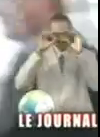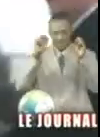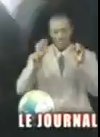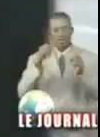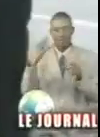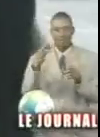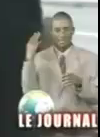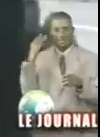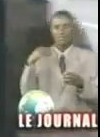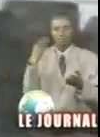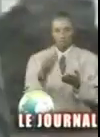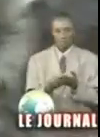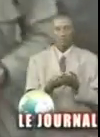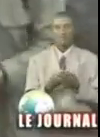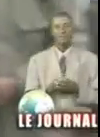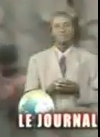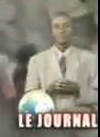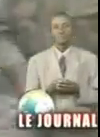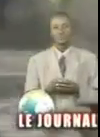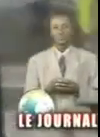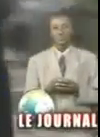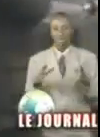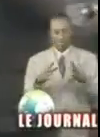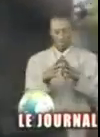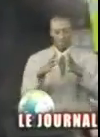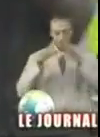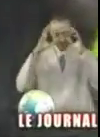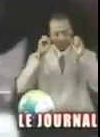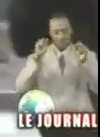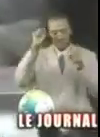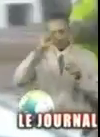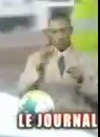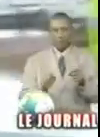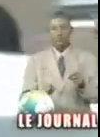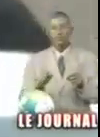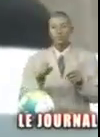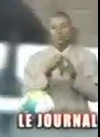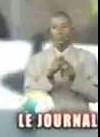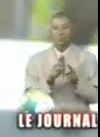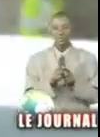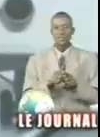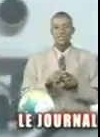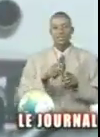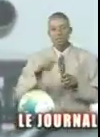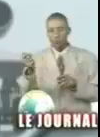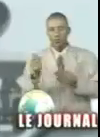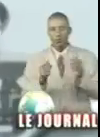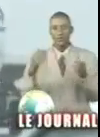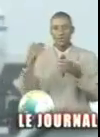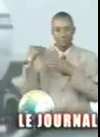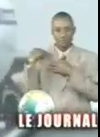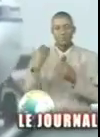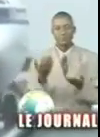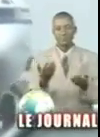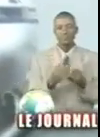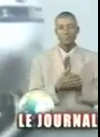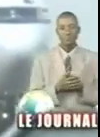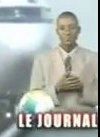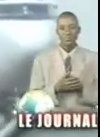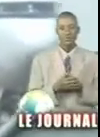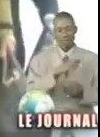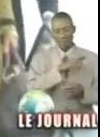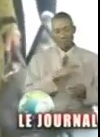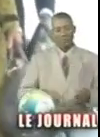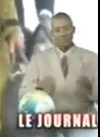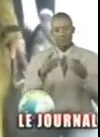président Jacob Zuma et au peuple sud-africain pour rendre hommage à l'icône de la lutte anti-apartheid. La République démocratique du